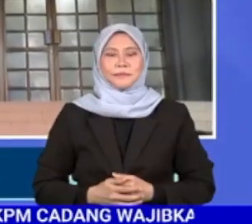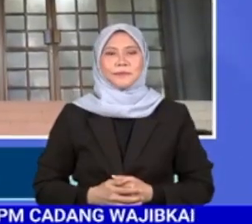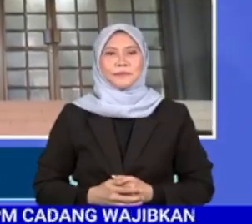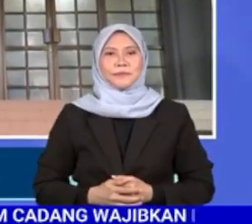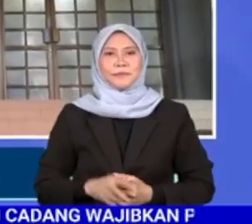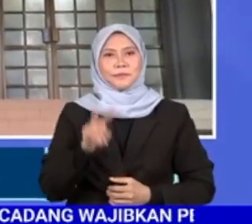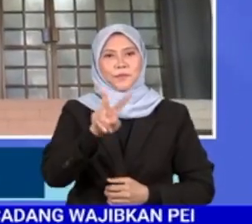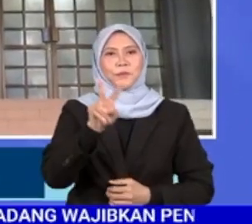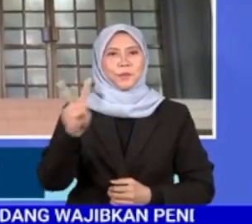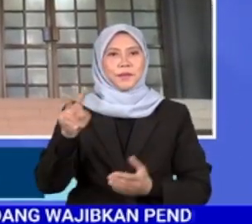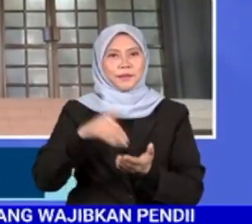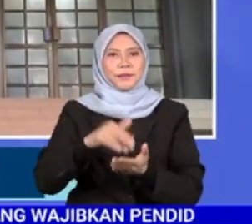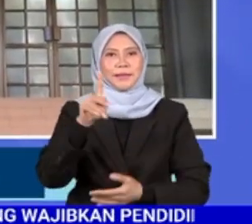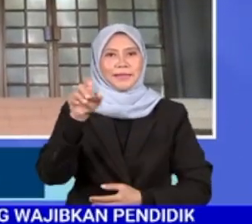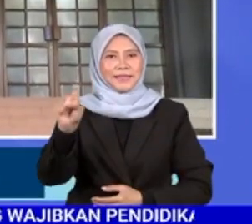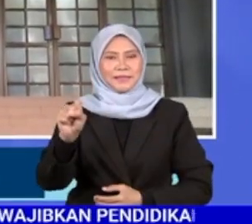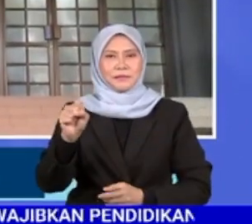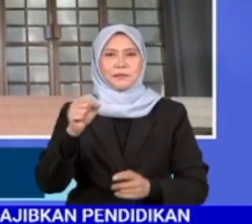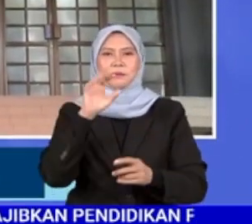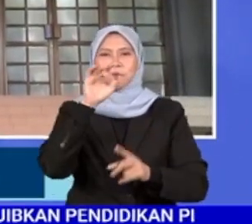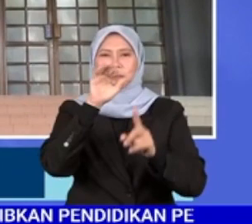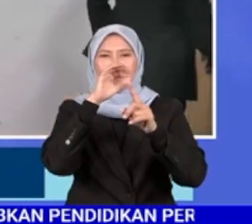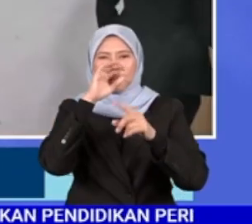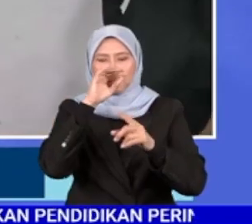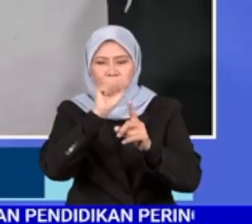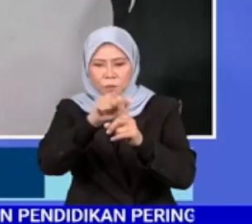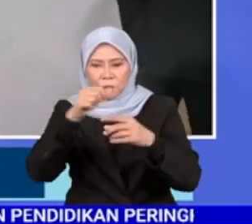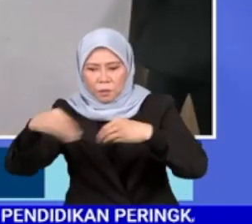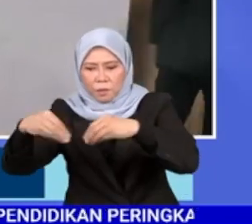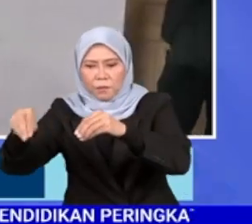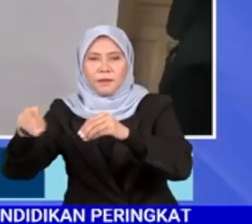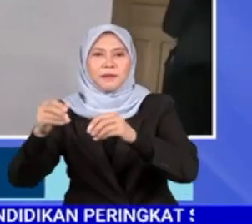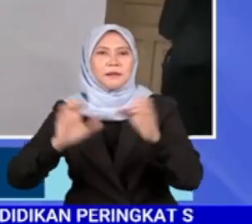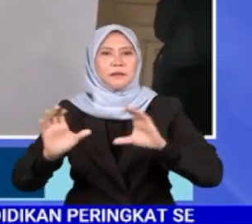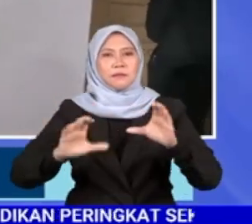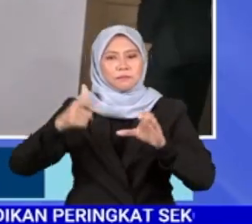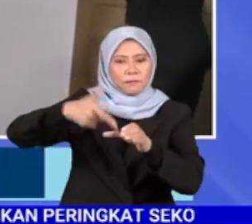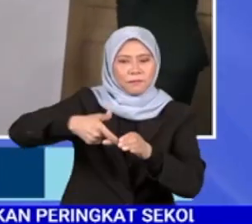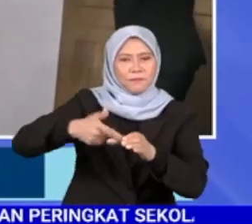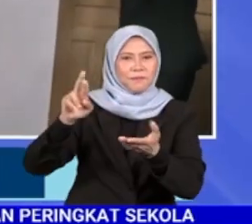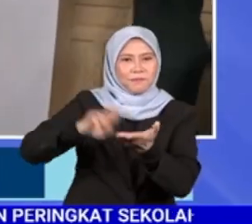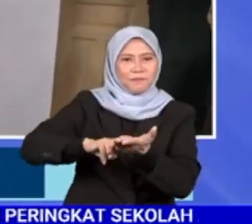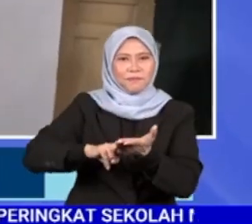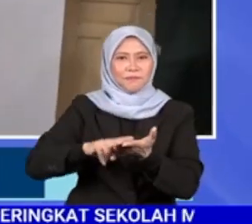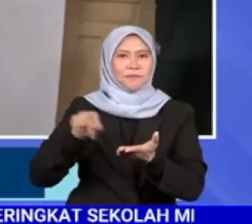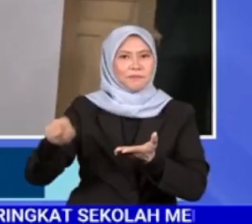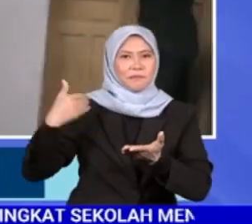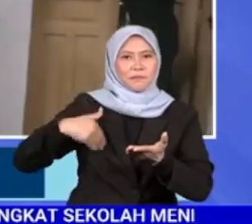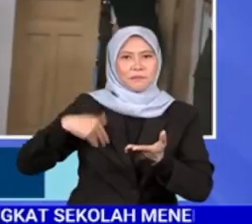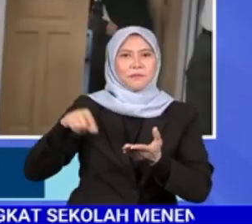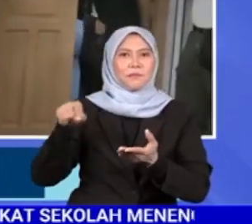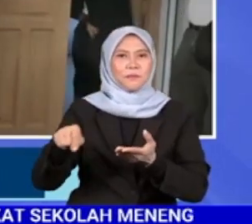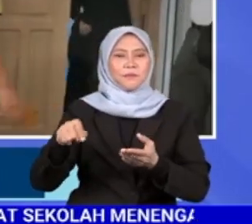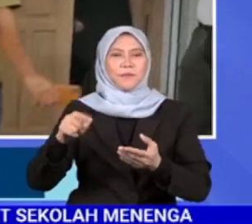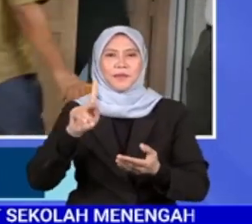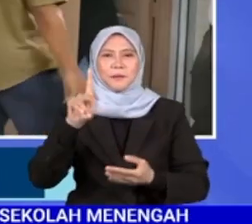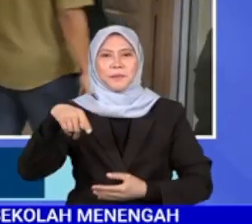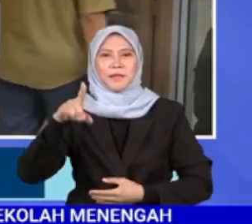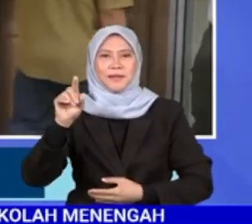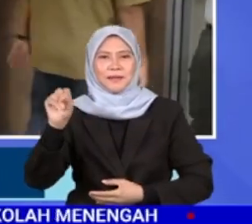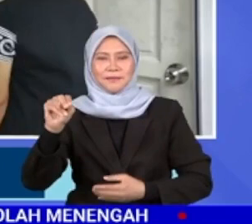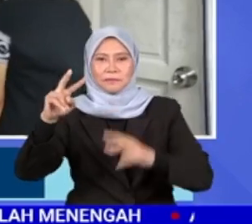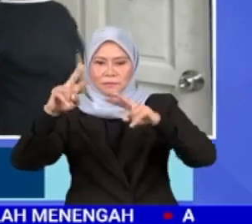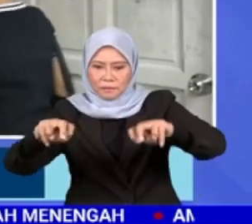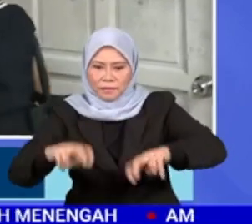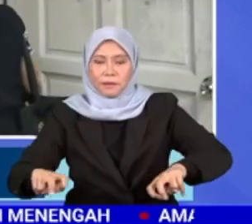Sementara itu, 22 lagi kes ketirisan penjualan RON 95 kepada kenderaan pendaftaran asing diselidiki KPDN Johor. Kertas